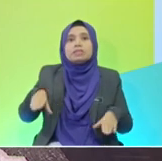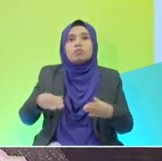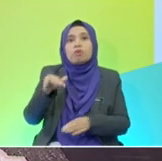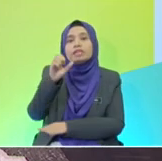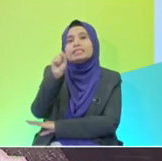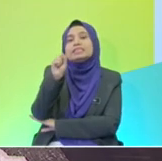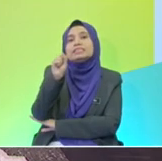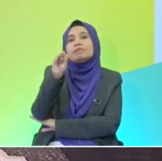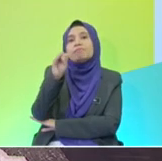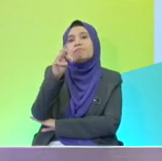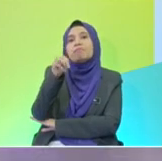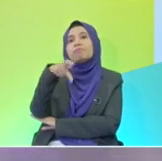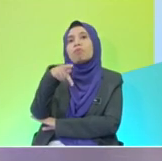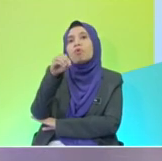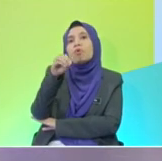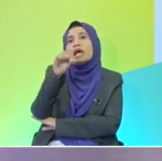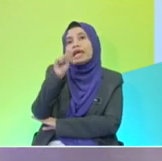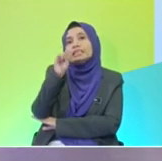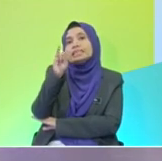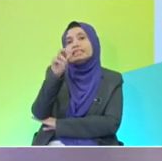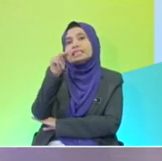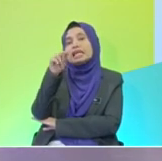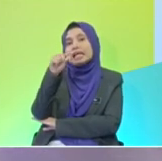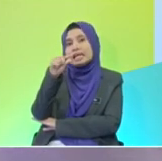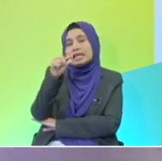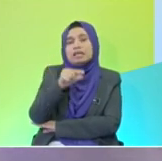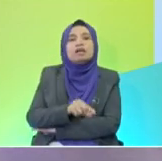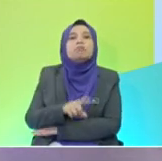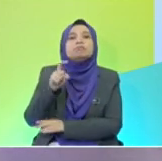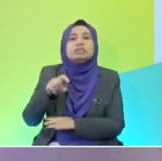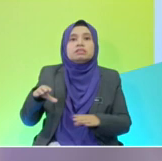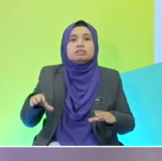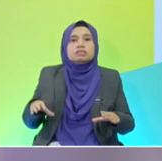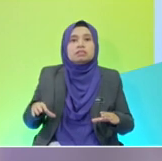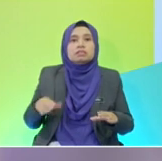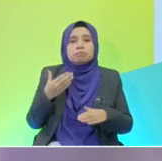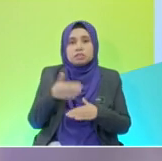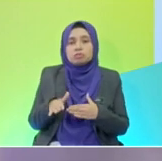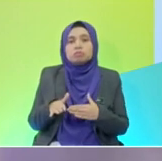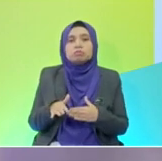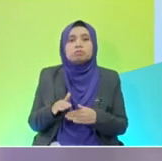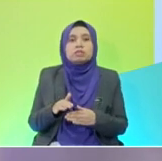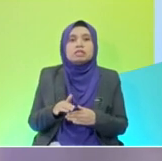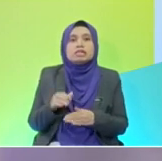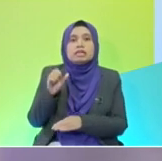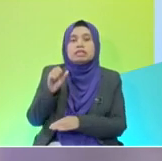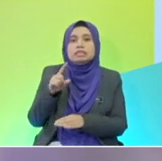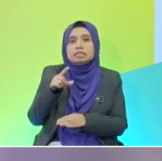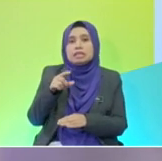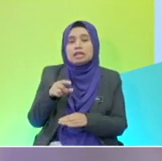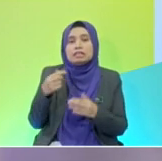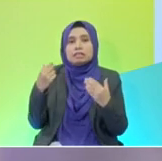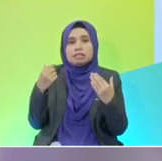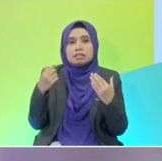kebocoran dan kriminal pasti kemudian lakukan proses jadi dikasih ini si fusi melibatkan